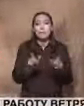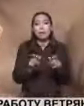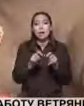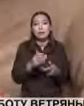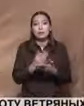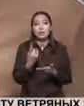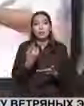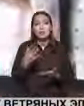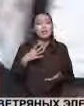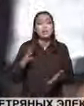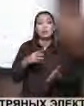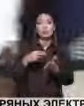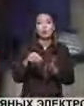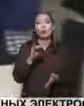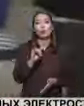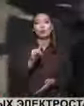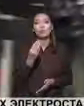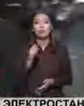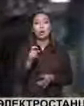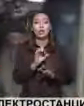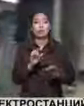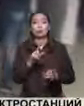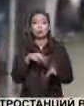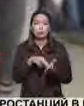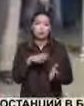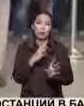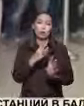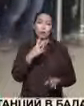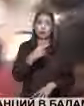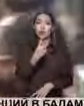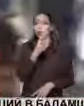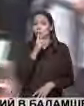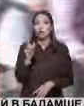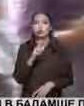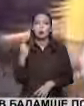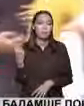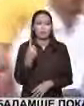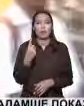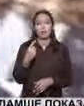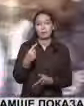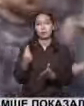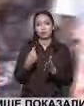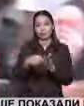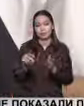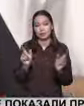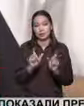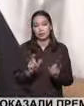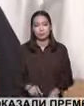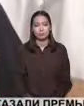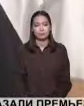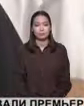из нетерпеливых покупателей, Уджавал Шах, рассказал, что простоял в очереди 21 час, чтобы оказаться в магазине первым.